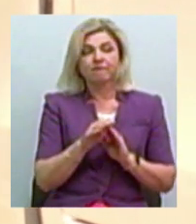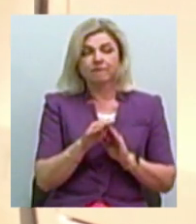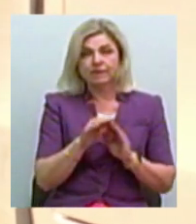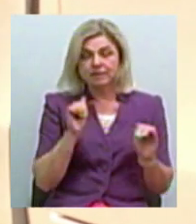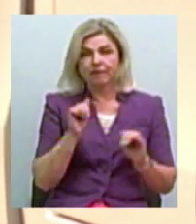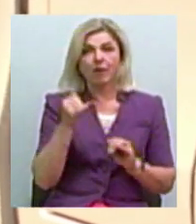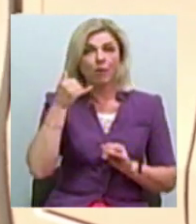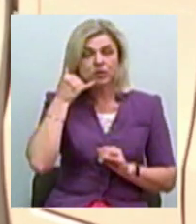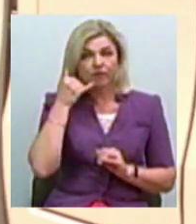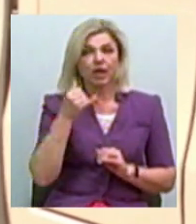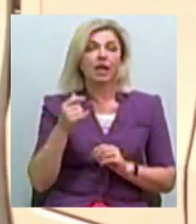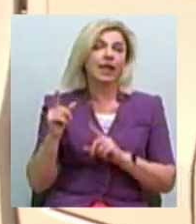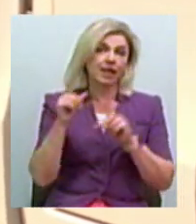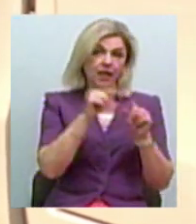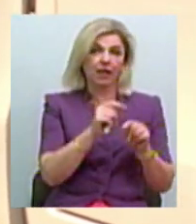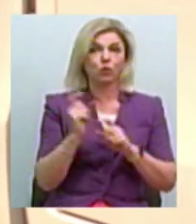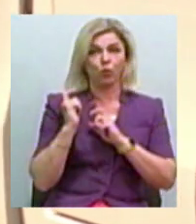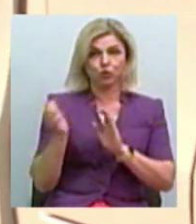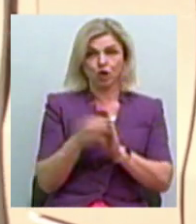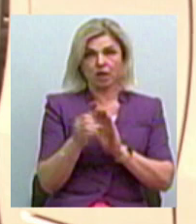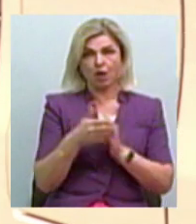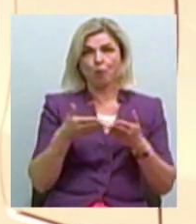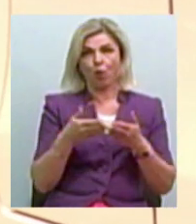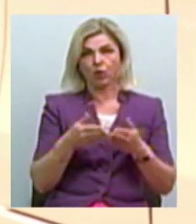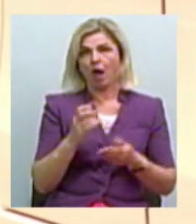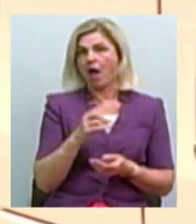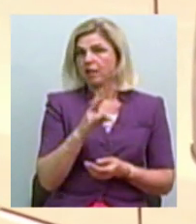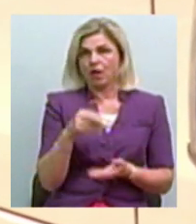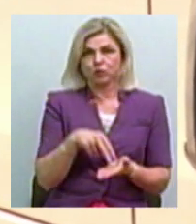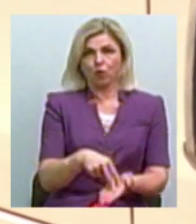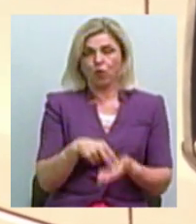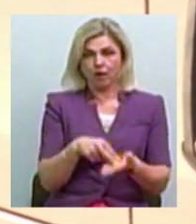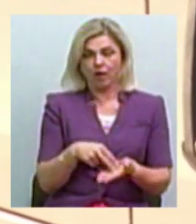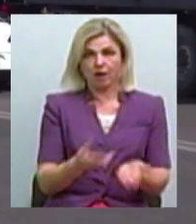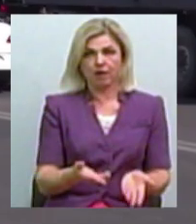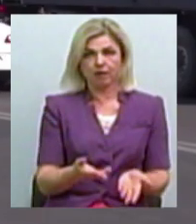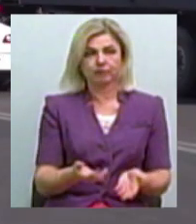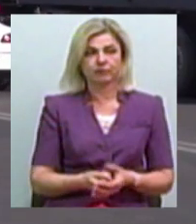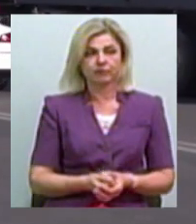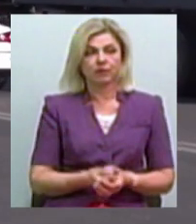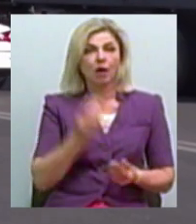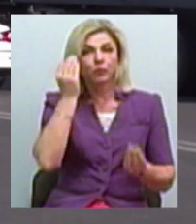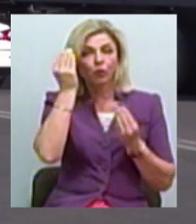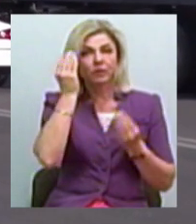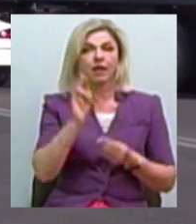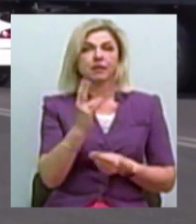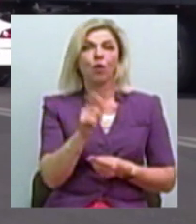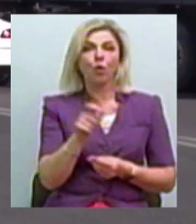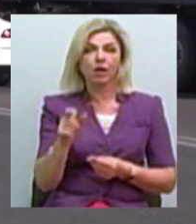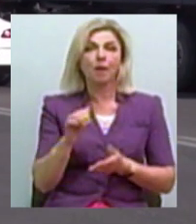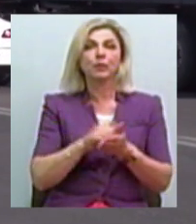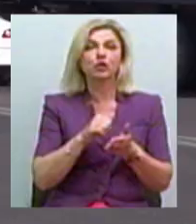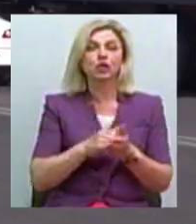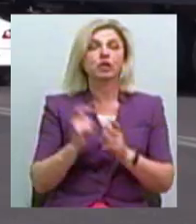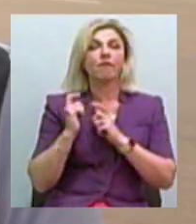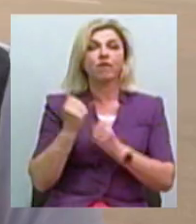позвонили, що їдь, вигружайся в порт, і все, а не стояли це як за городом, як не знаю хто. Думки миколаївців з приводу вантажівок